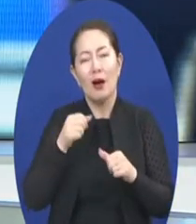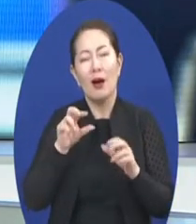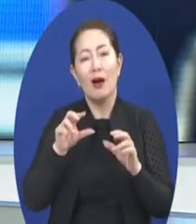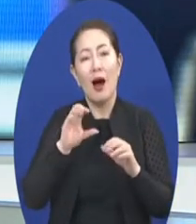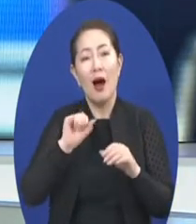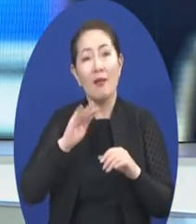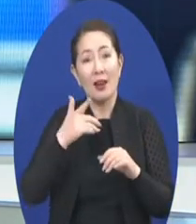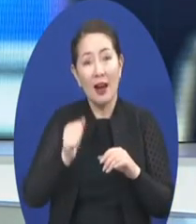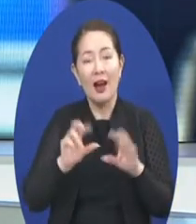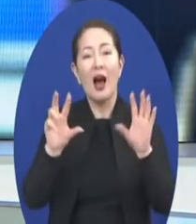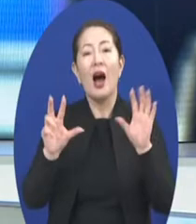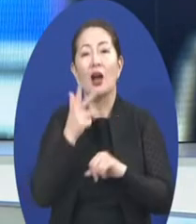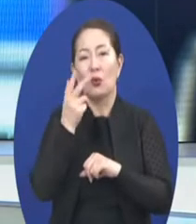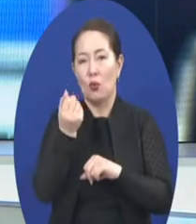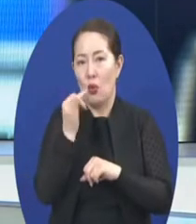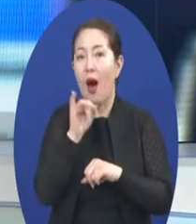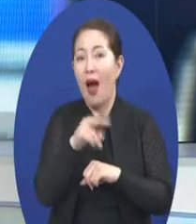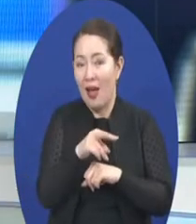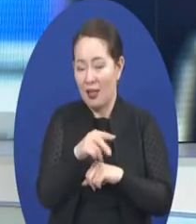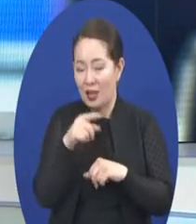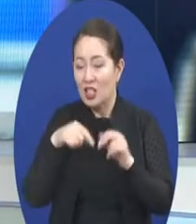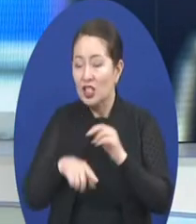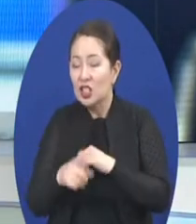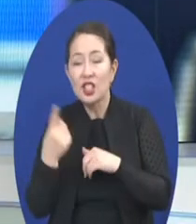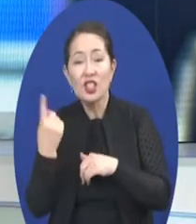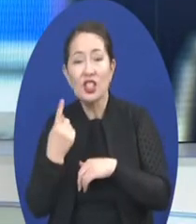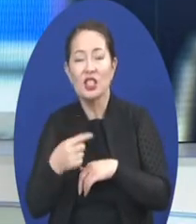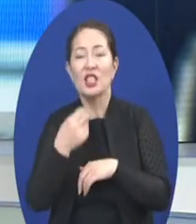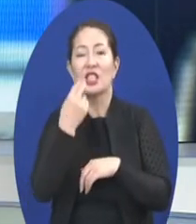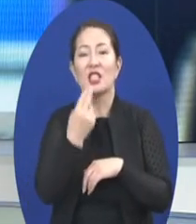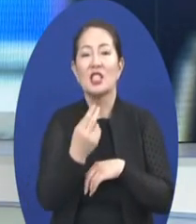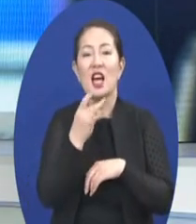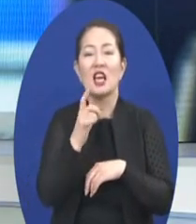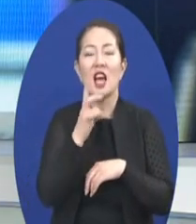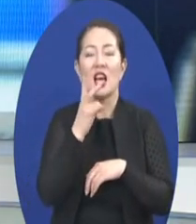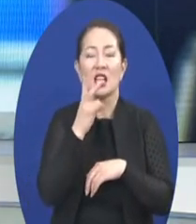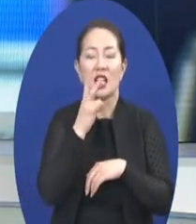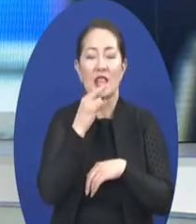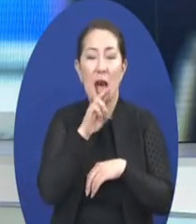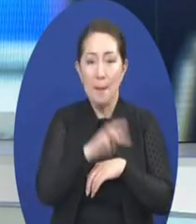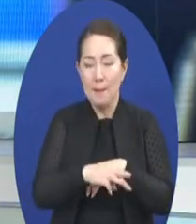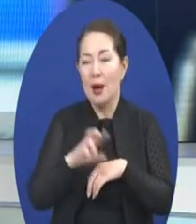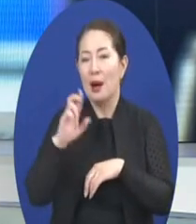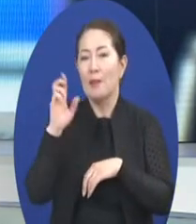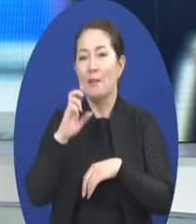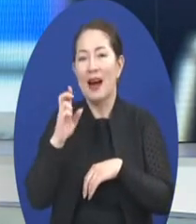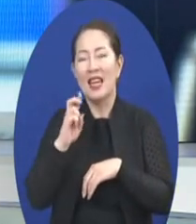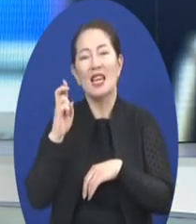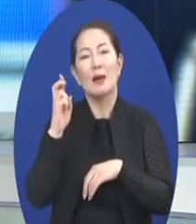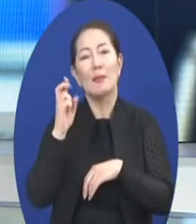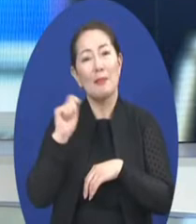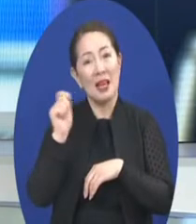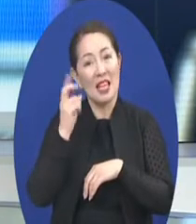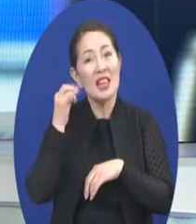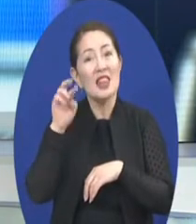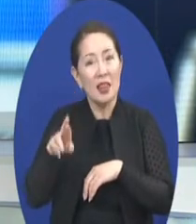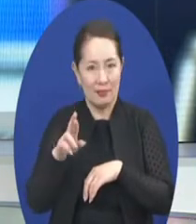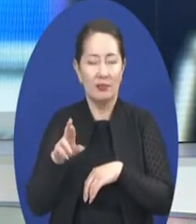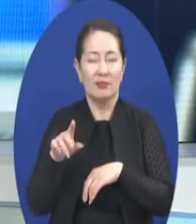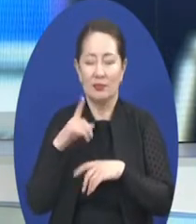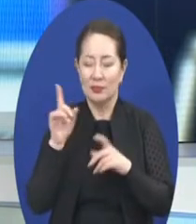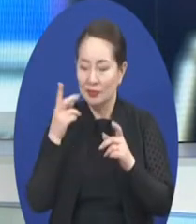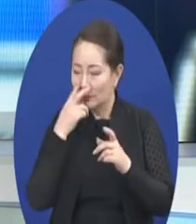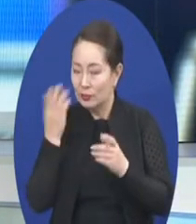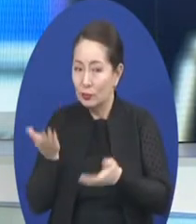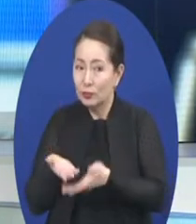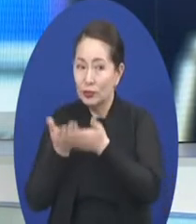тодорсон. Тэдний нэг болох Жаргалтхан сумын малчин Сэрэн Ям байман нарын хөдөлмөрийг засгийн газар үнэллээ. Тэд 34